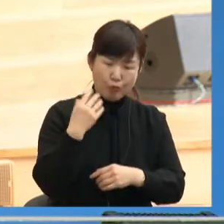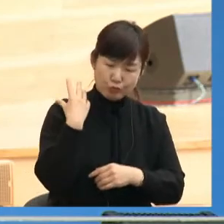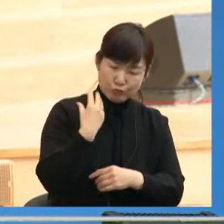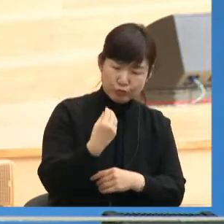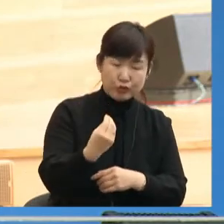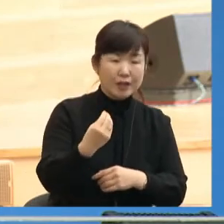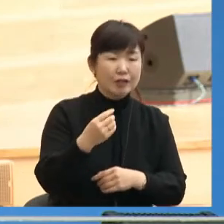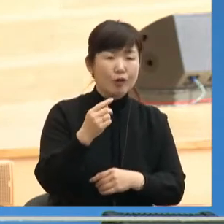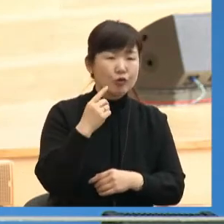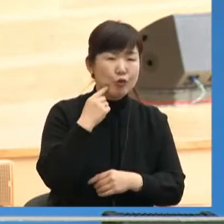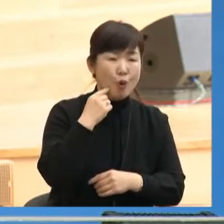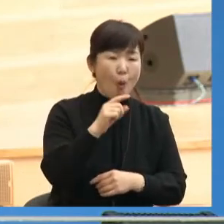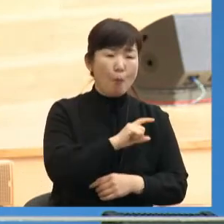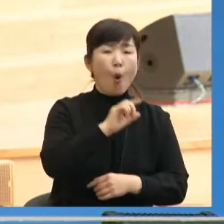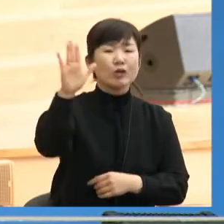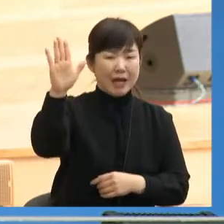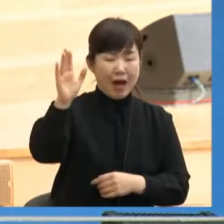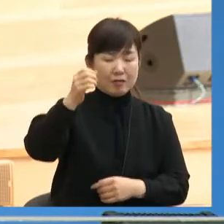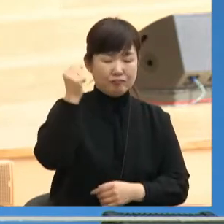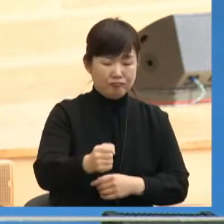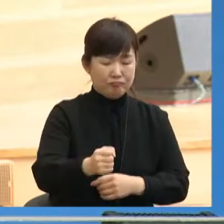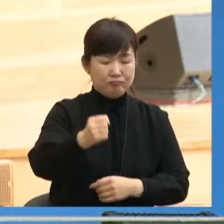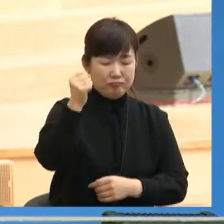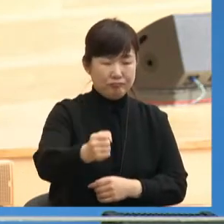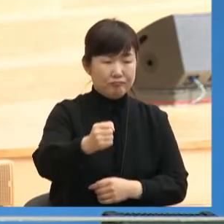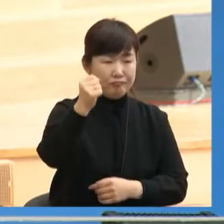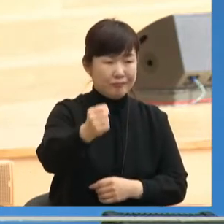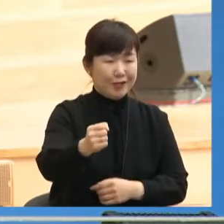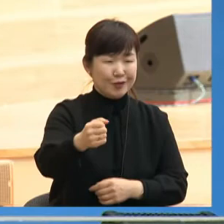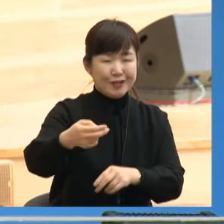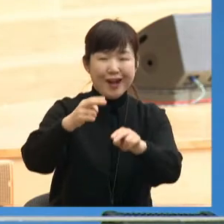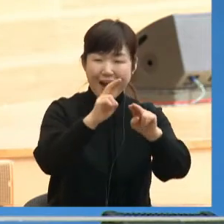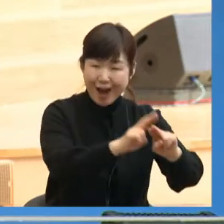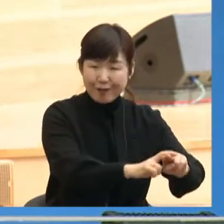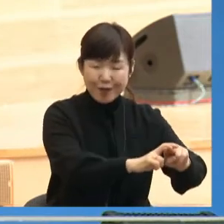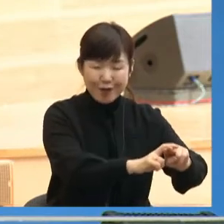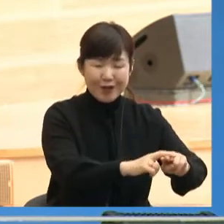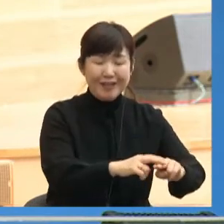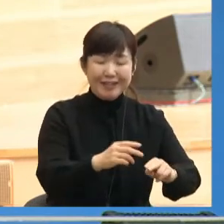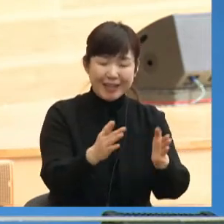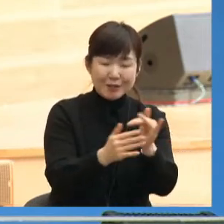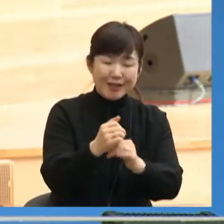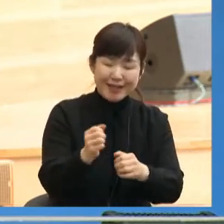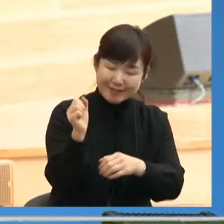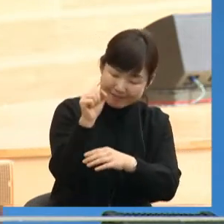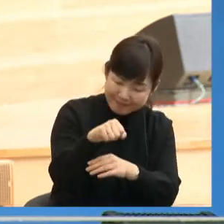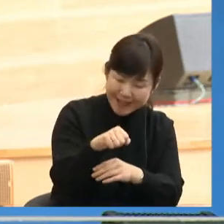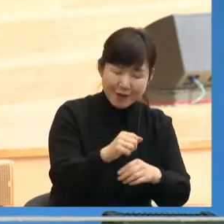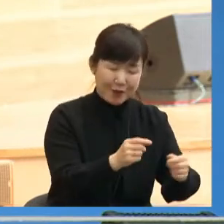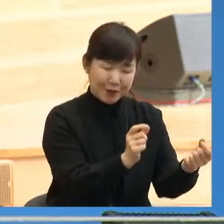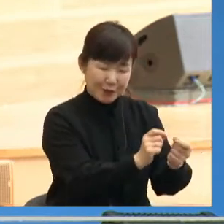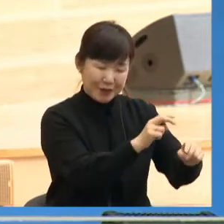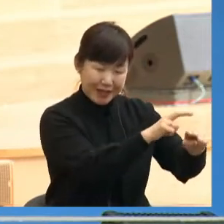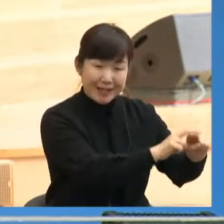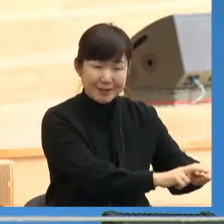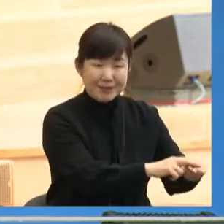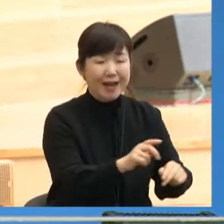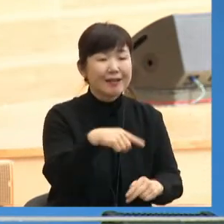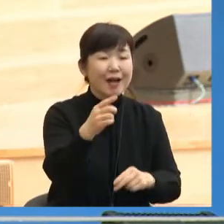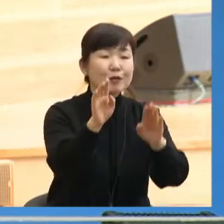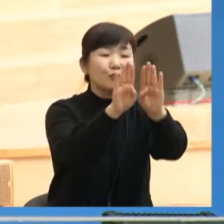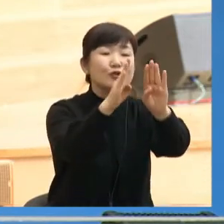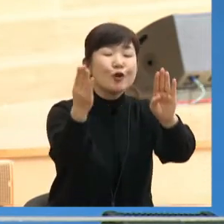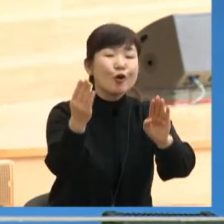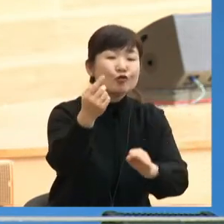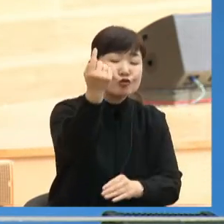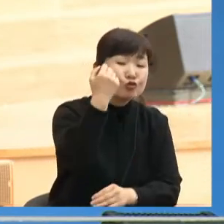모세가 지팡이 하나를 딱 들고 오는 거예요. 그리고 왼편에 딱 예수님께 목례를 하고 예수님 옆에 앉습니다. 조금 후 문을 열고